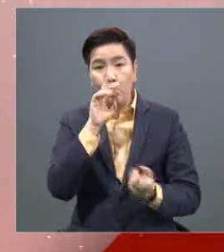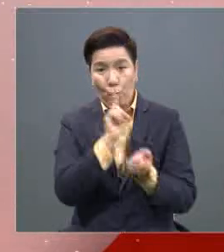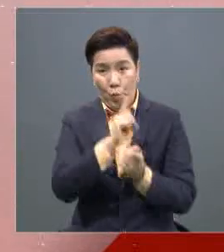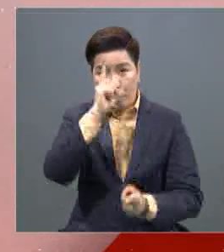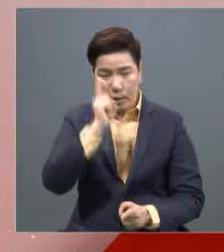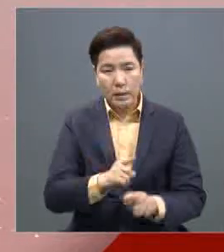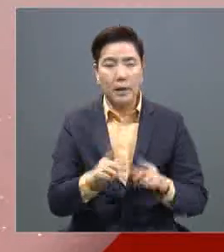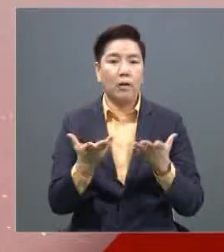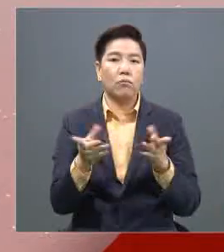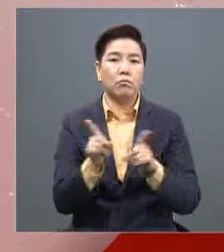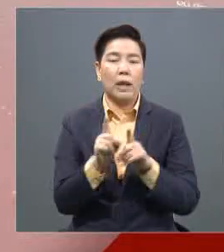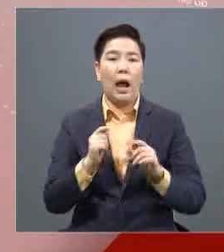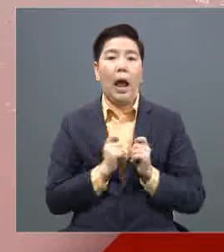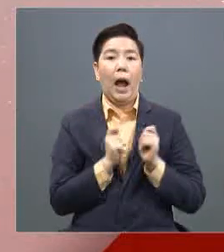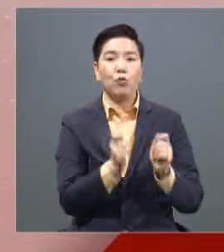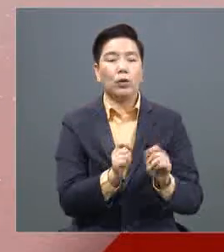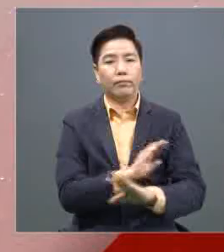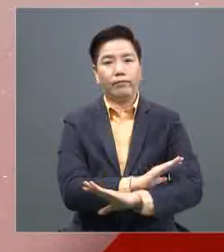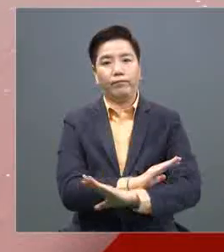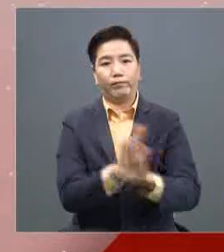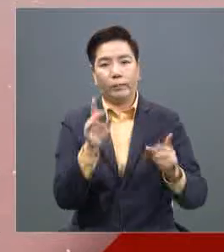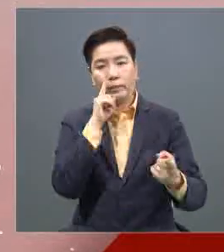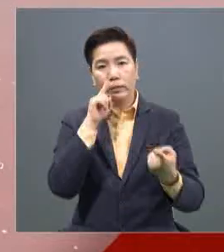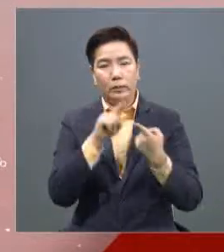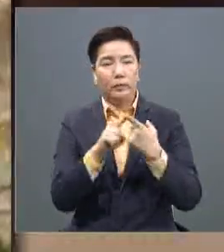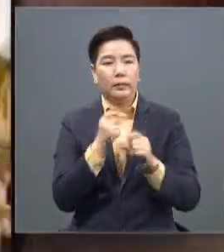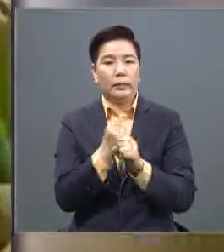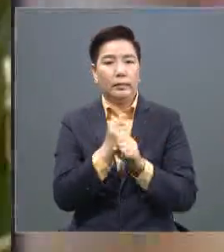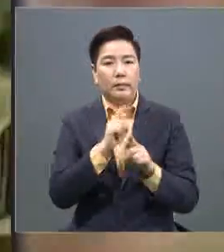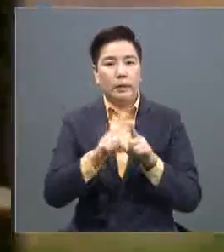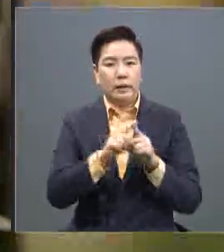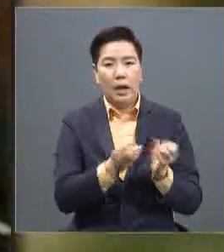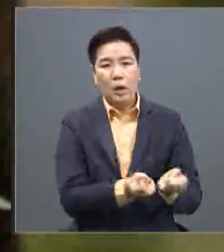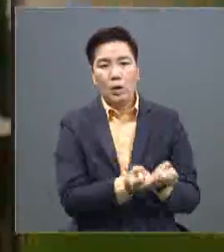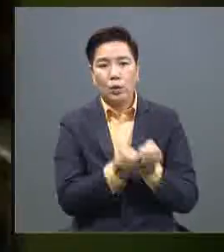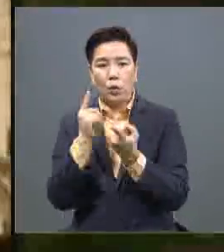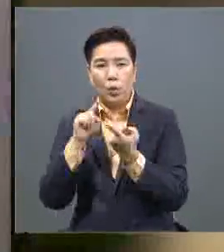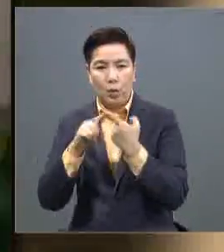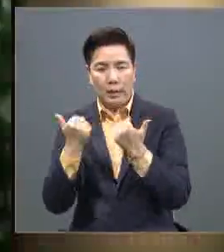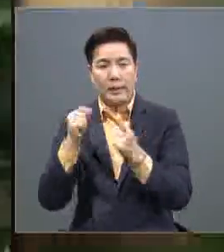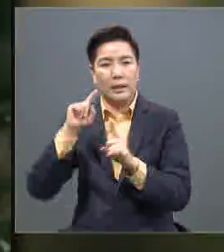การเพิกถอนการอนุญาตให้อยู่ในราชอาณาจักรและรายงานผลการปฏิบัติให้ทราบภายในวัน